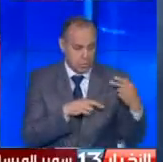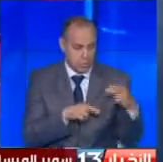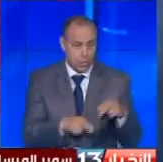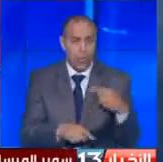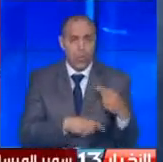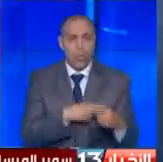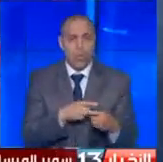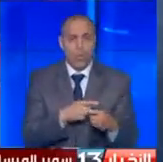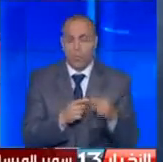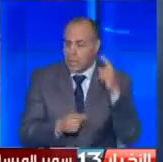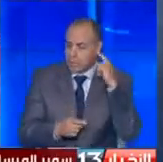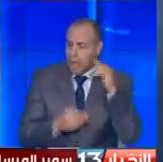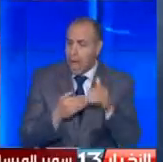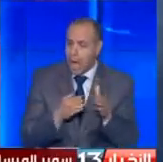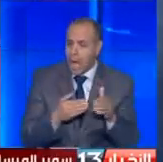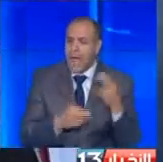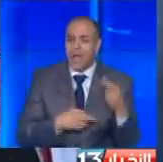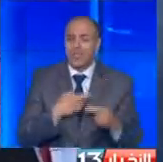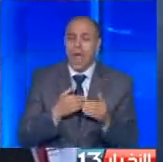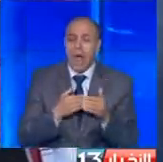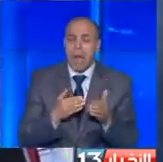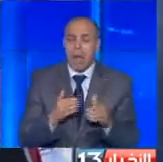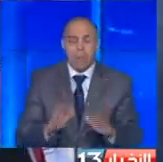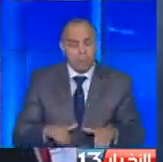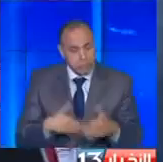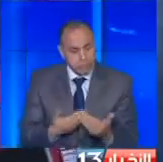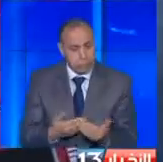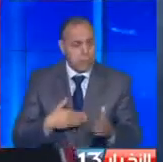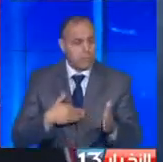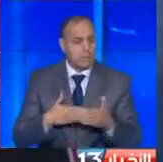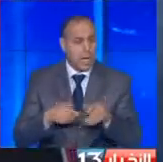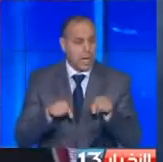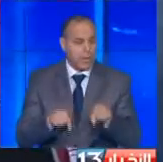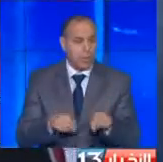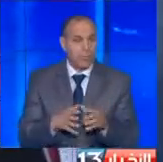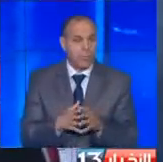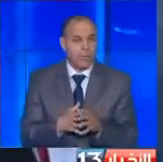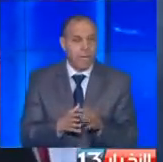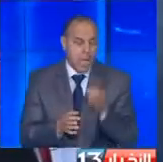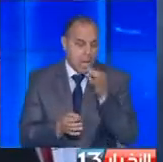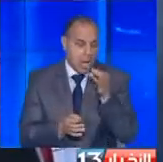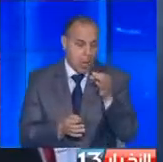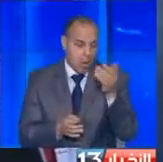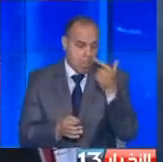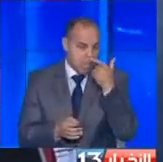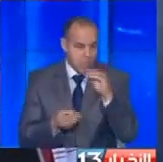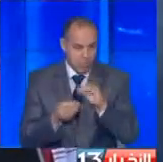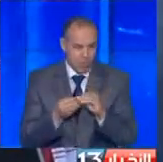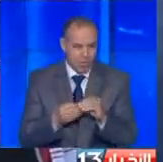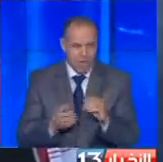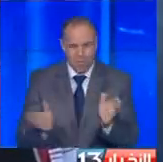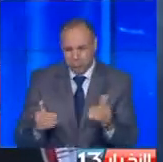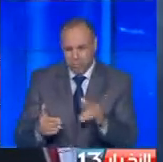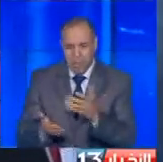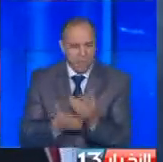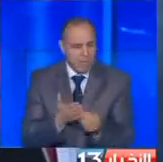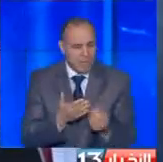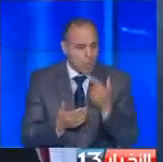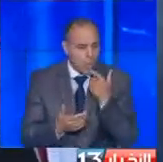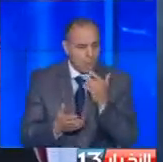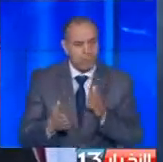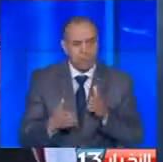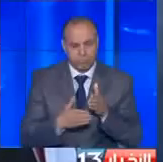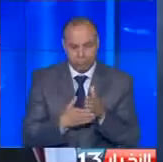كل يوم كل عام نسمع باش يتحل الرستو باش يتحل الرستو، للتو ما فهمش تحل. قالوا مروا الاشكاليه نتاع ماتريال وكذا،